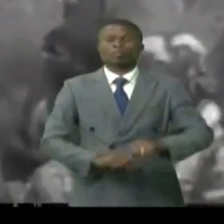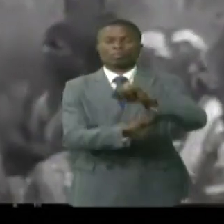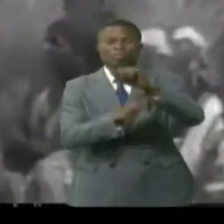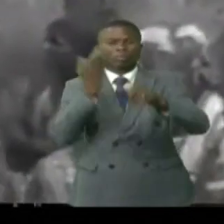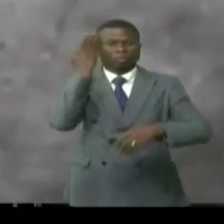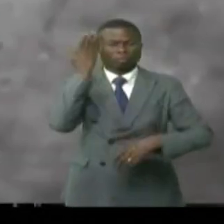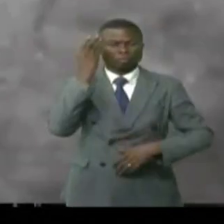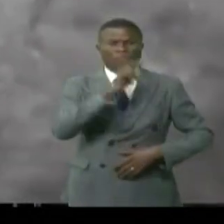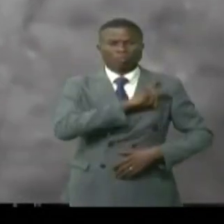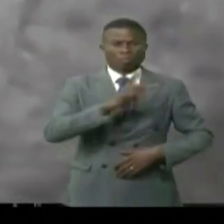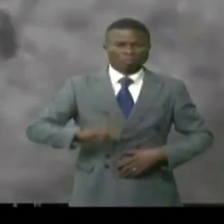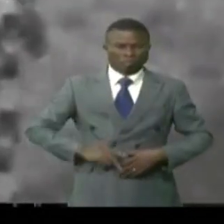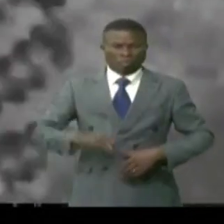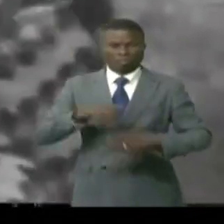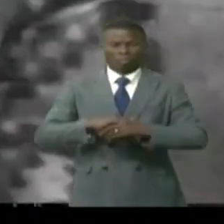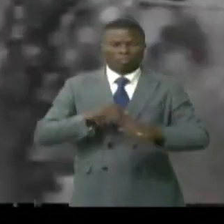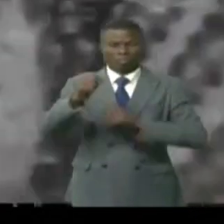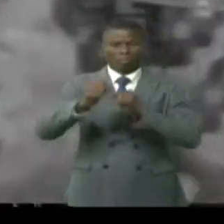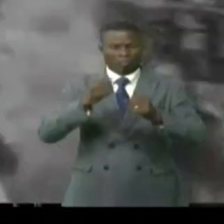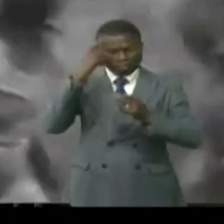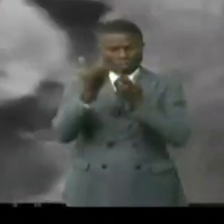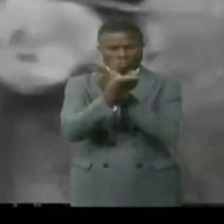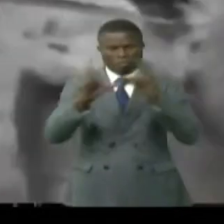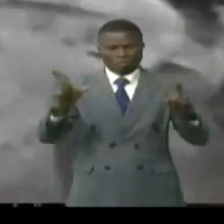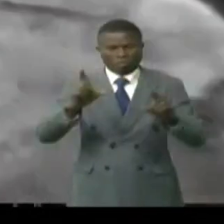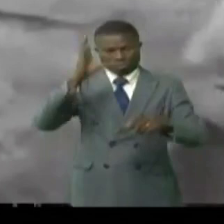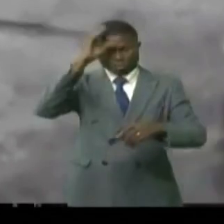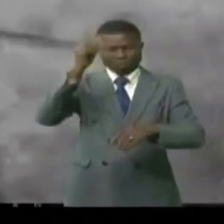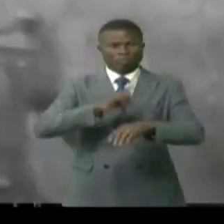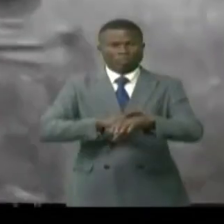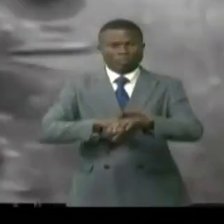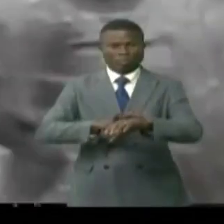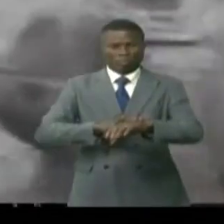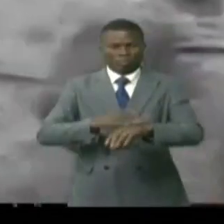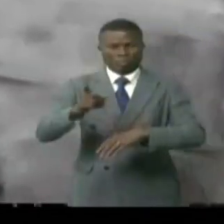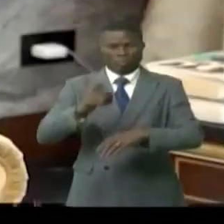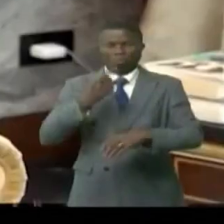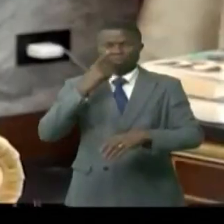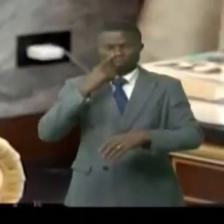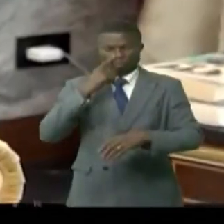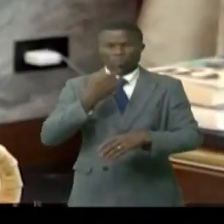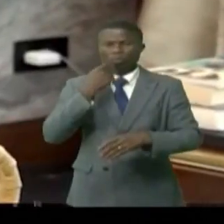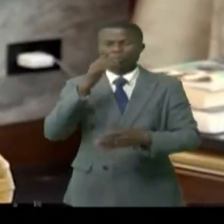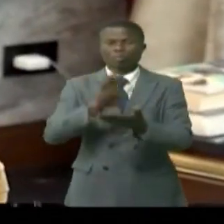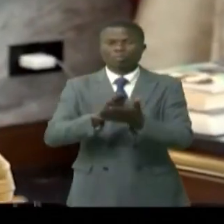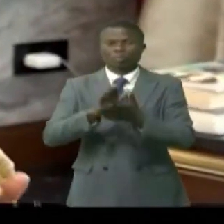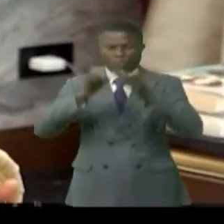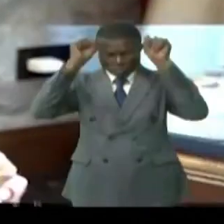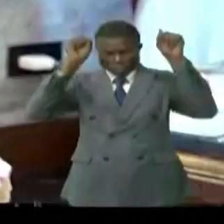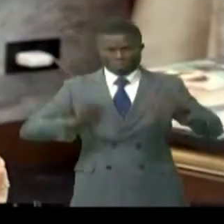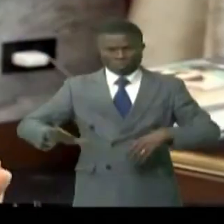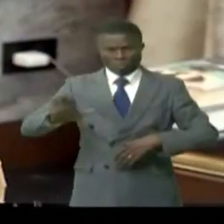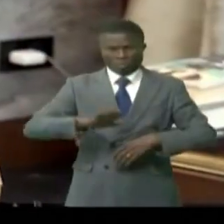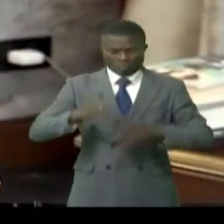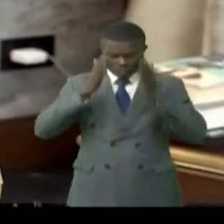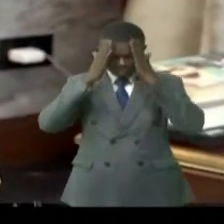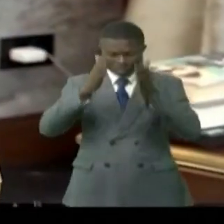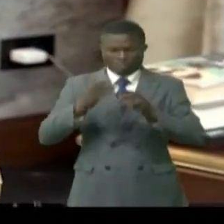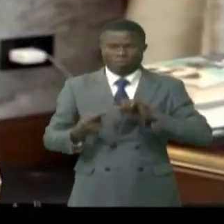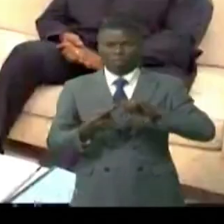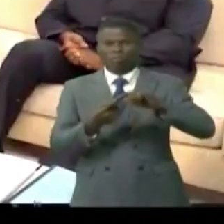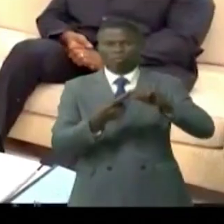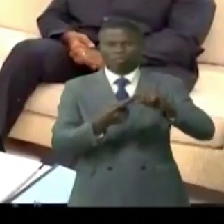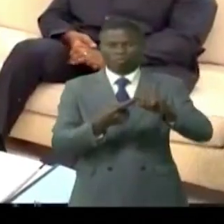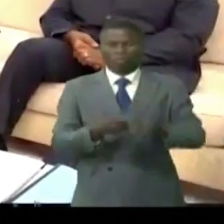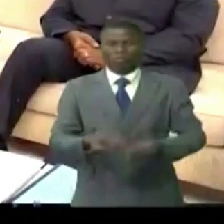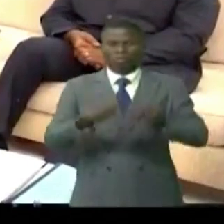Simon Kimbangu dans sa lutte pour la liberté de l'homme noir. Il a également remercié le président de la République pour l'attention